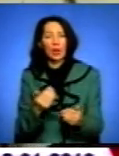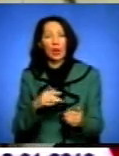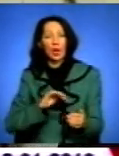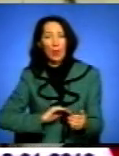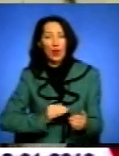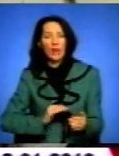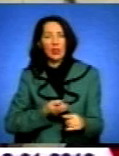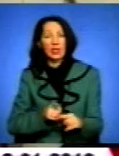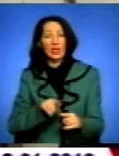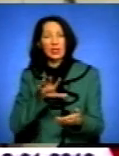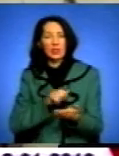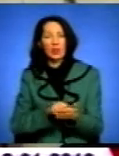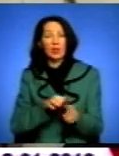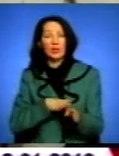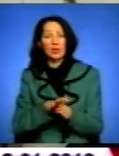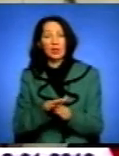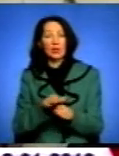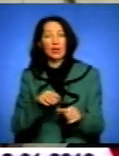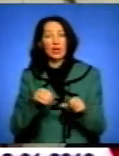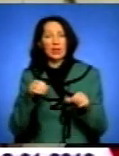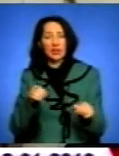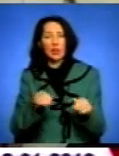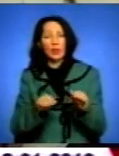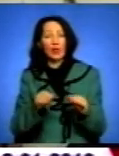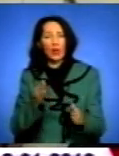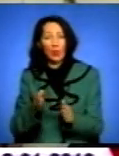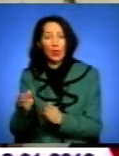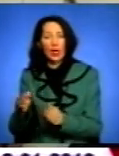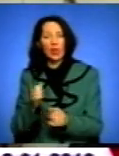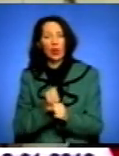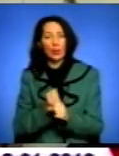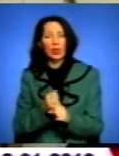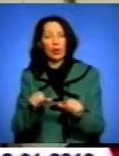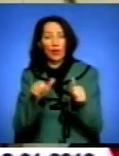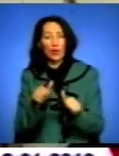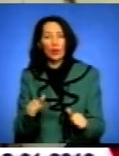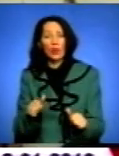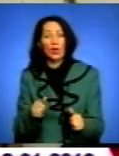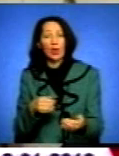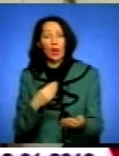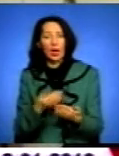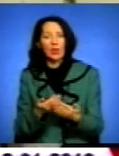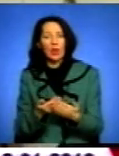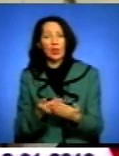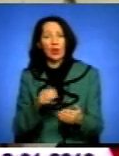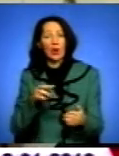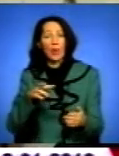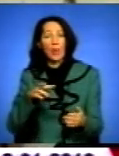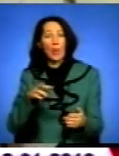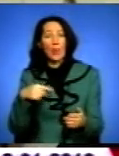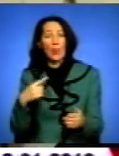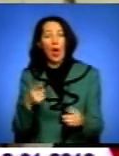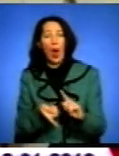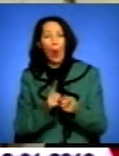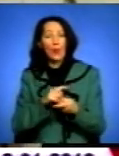приватника, який займається здійсненням землевпорядних робіт, він формує відомості в електронному, так званому обмінному файлі. Цей обмінний